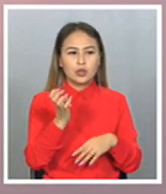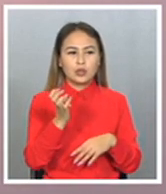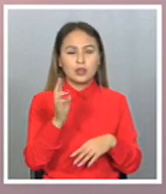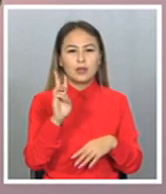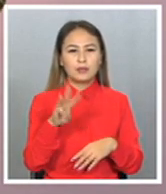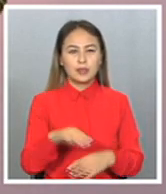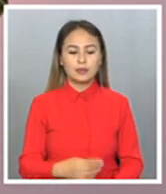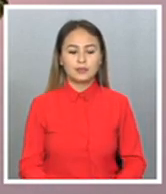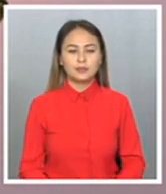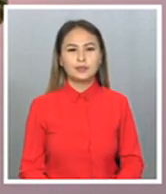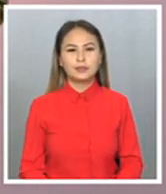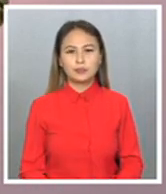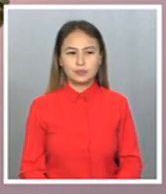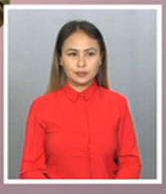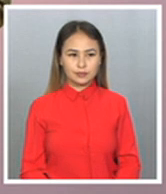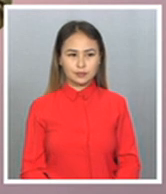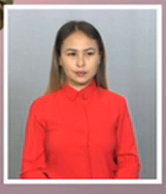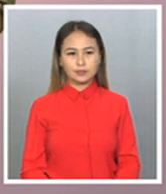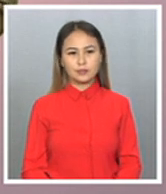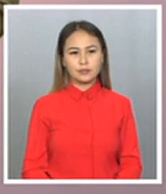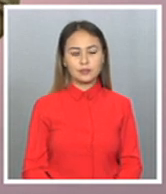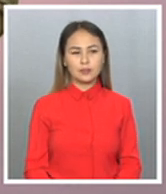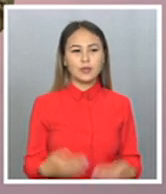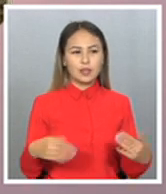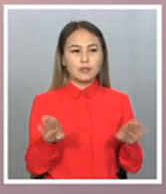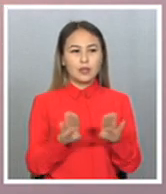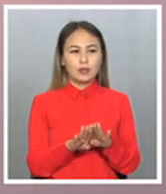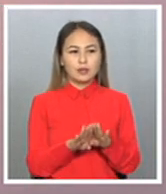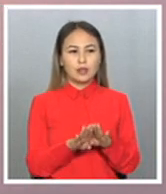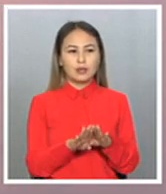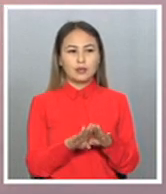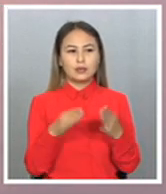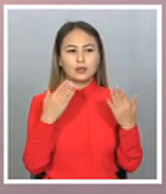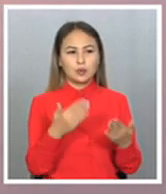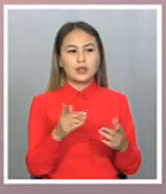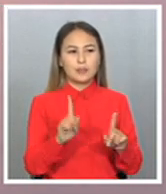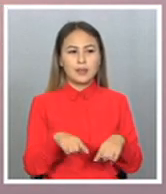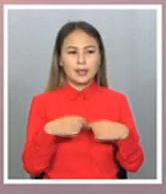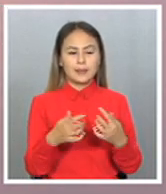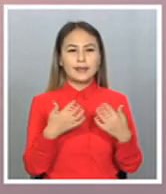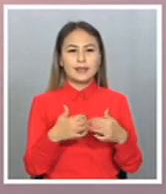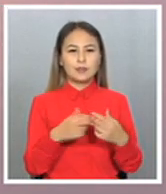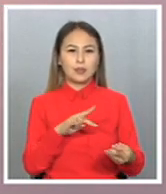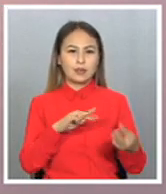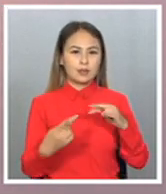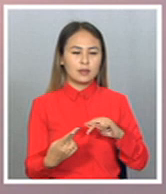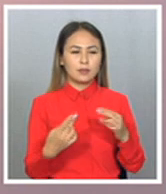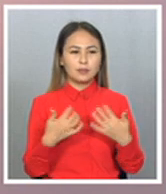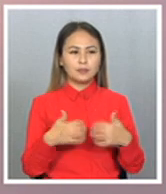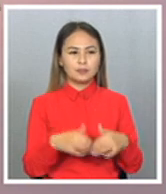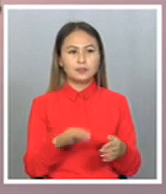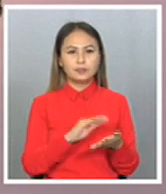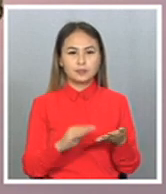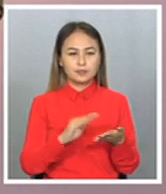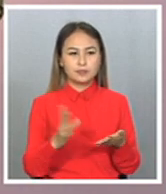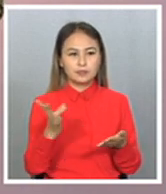2400 километр екен анықтадық. Енді балалар, осы берілген есепке кері есептер